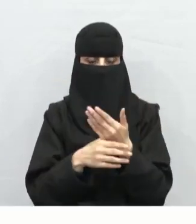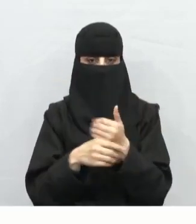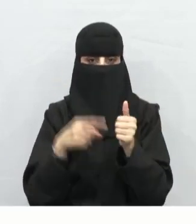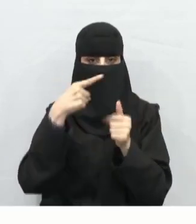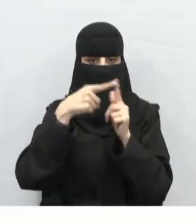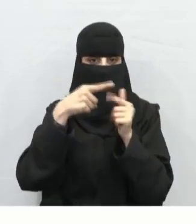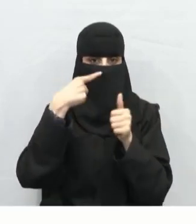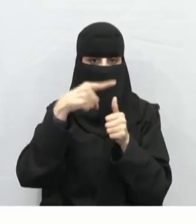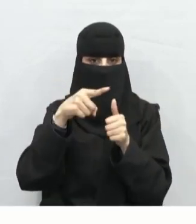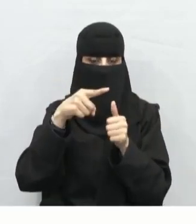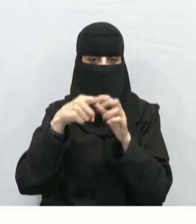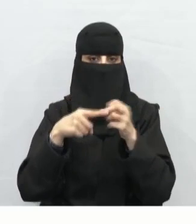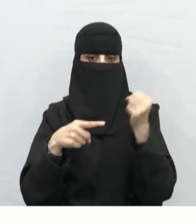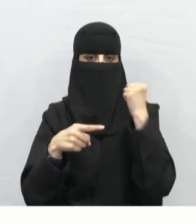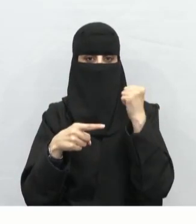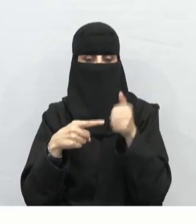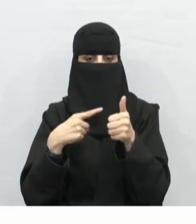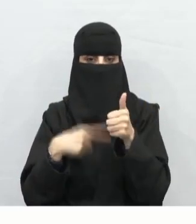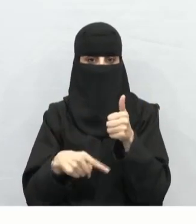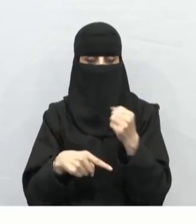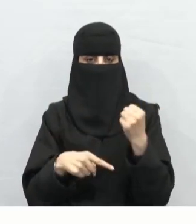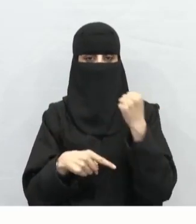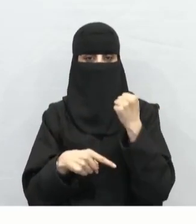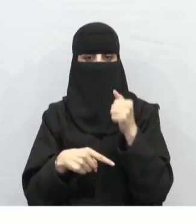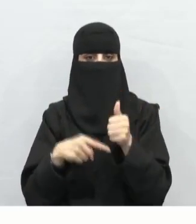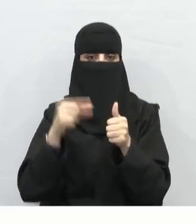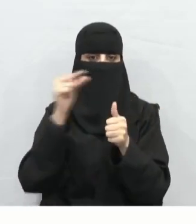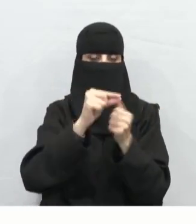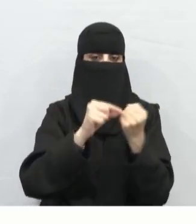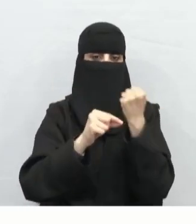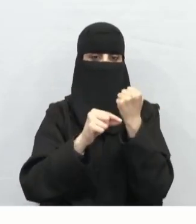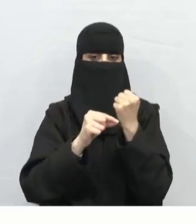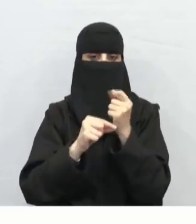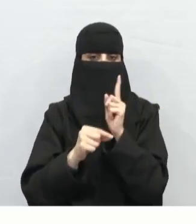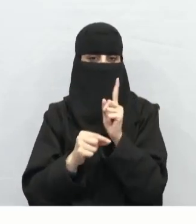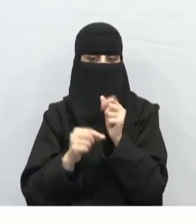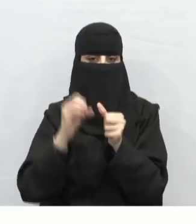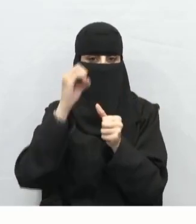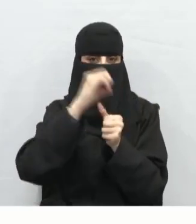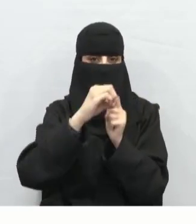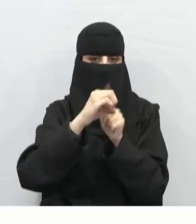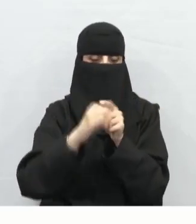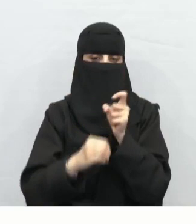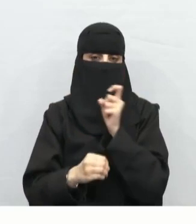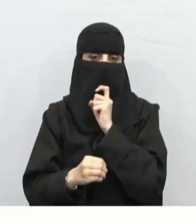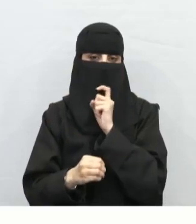احسنتم وبارك الله فيكم احسنتم ايضا لدينا مقطع ساكن هنا